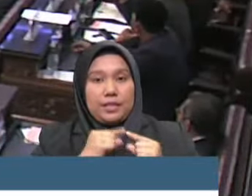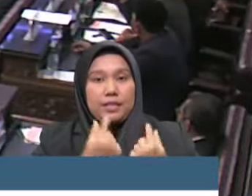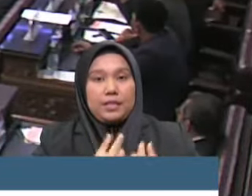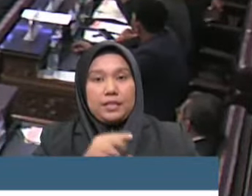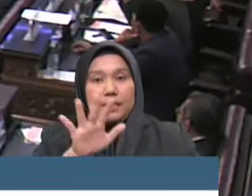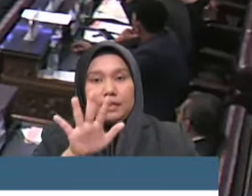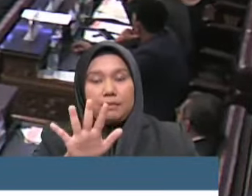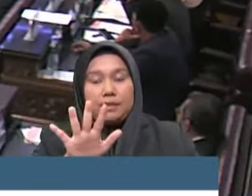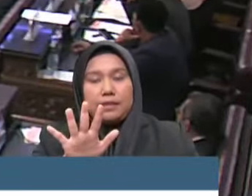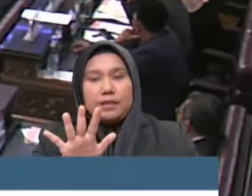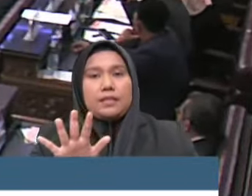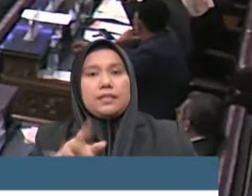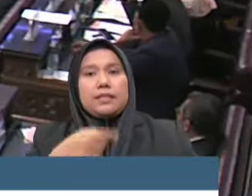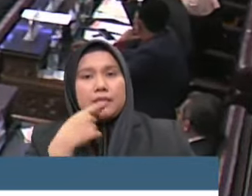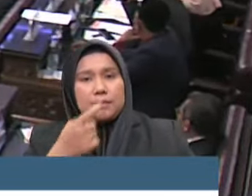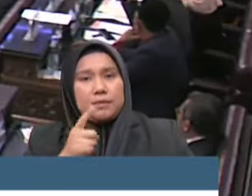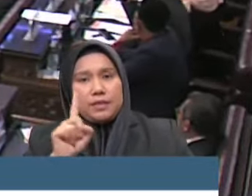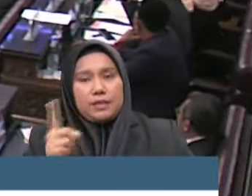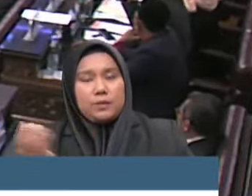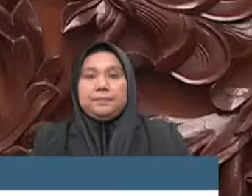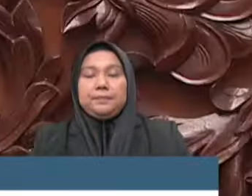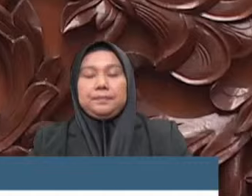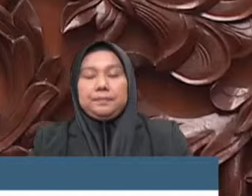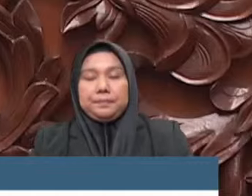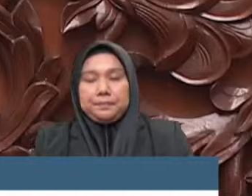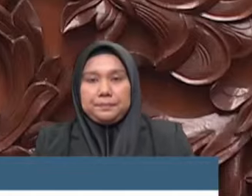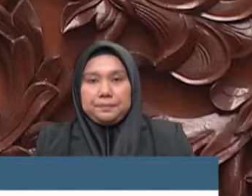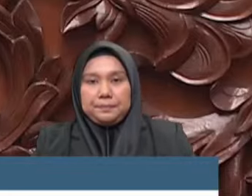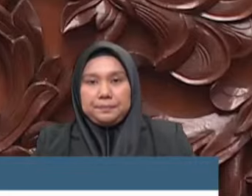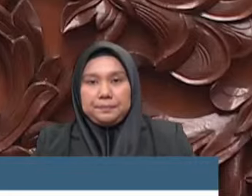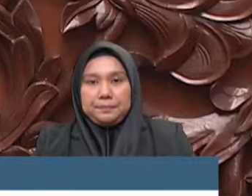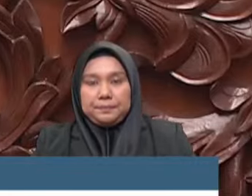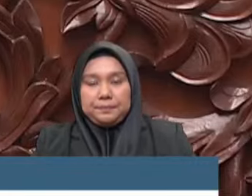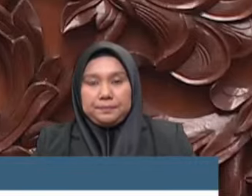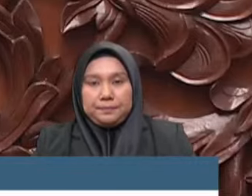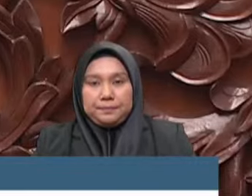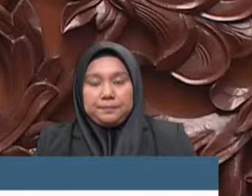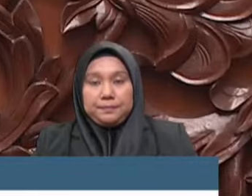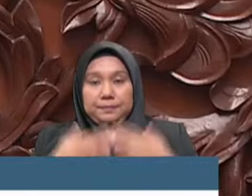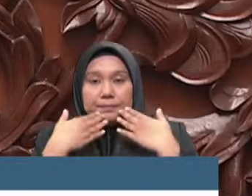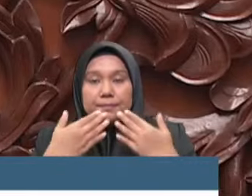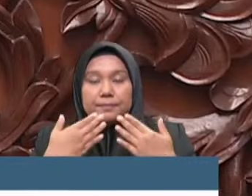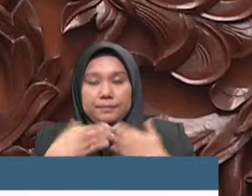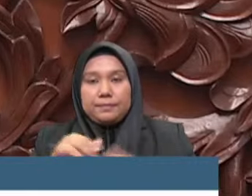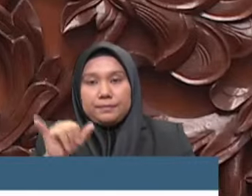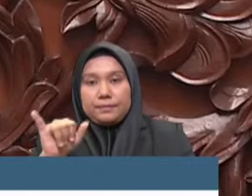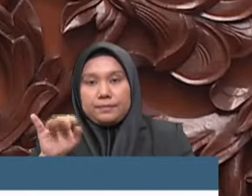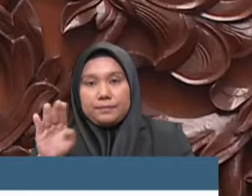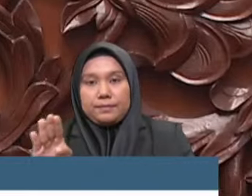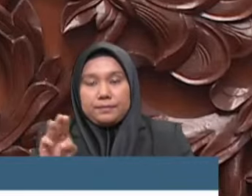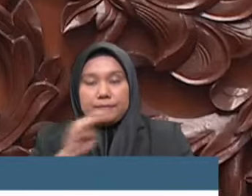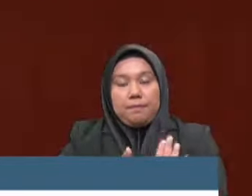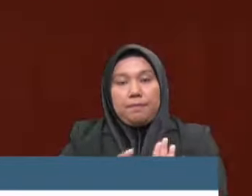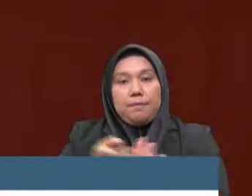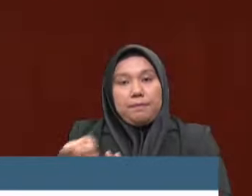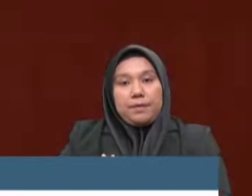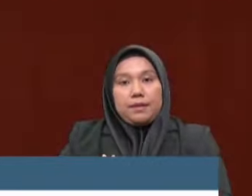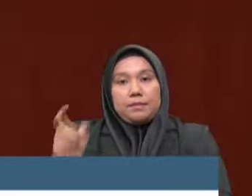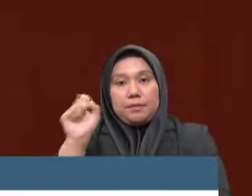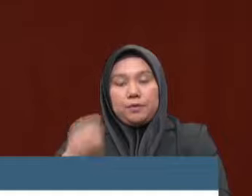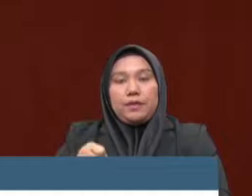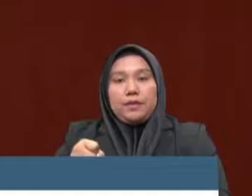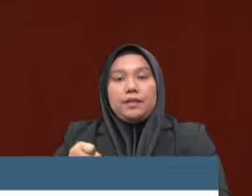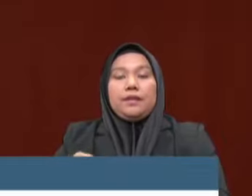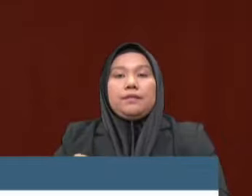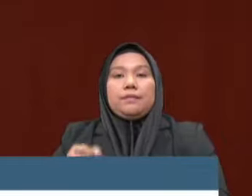Jelas beliau, melalui Seksyen 116D Kanun Tata Cara Jenayah, contohnya, pegawai polis berkuasa